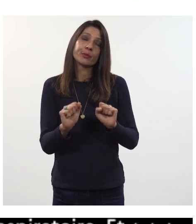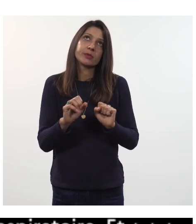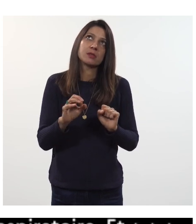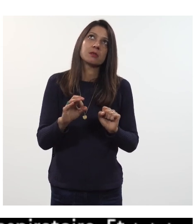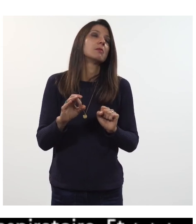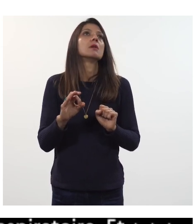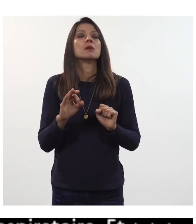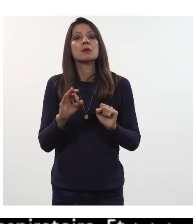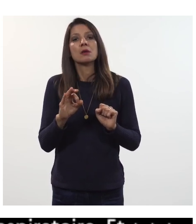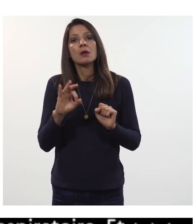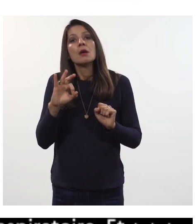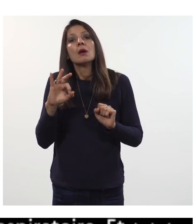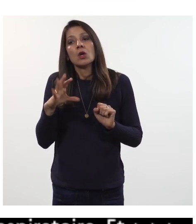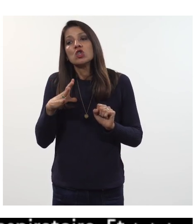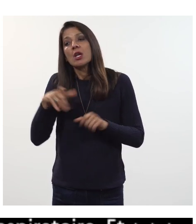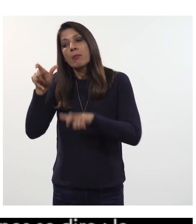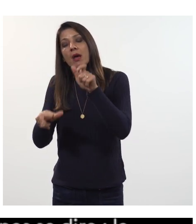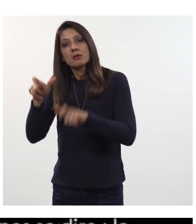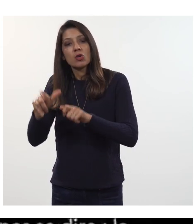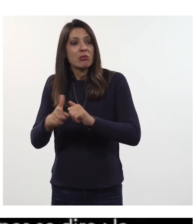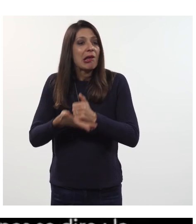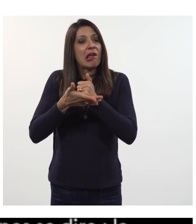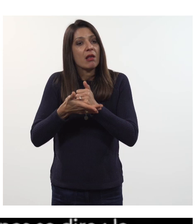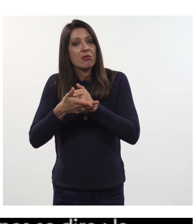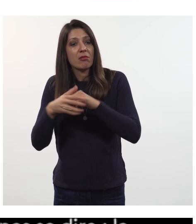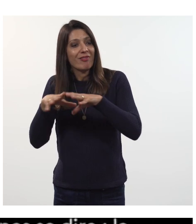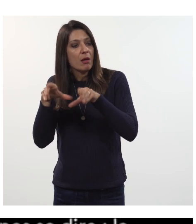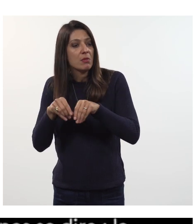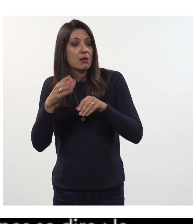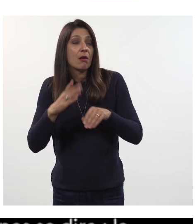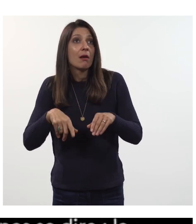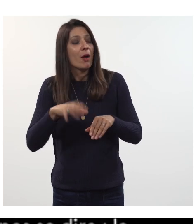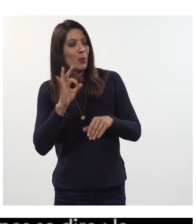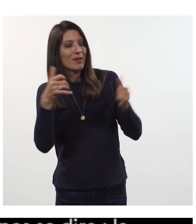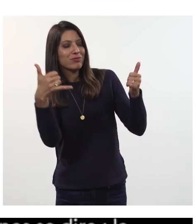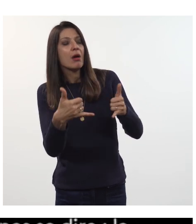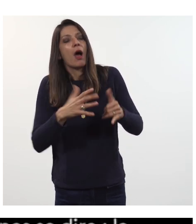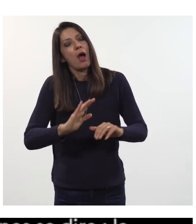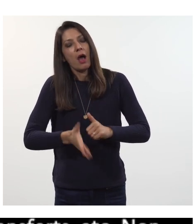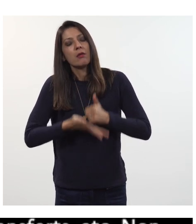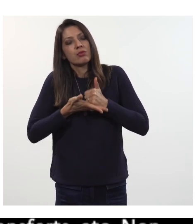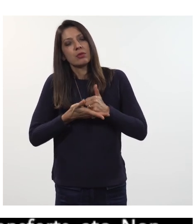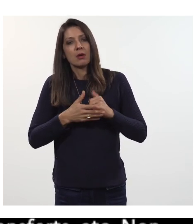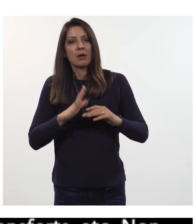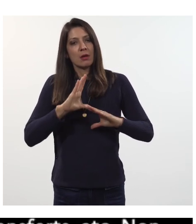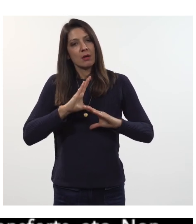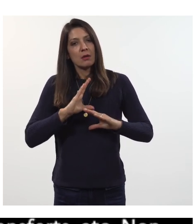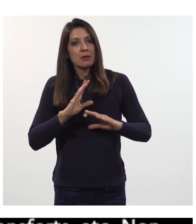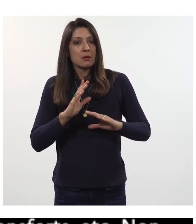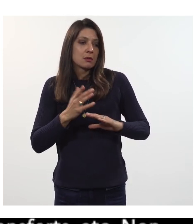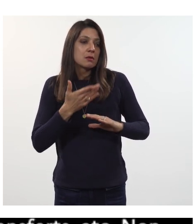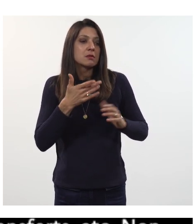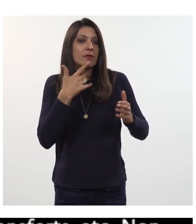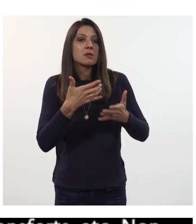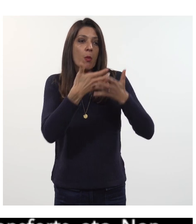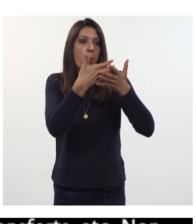pour certains aidants, certaines familles, c'est plus simple, et on peut les comprendre hein, des fois, surtout quand les aidants vieillissent, de mobiliser quelqu'un qui a un poids